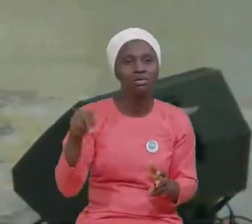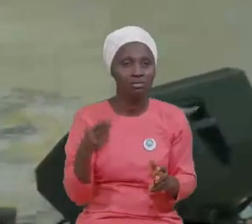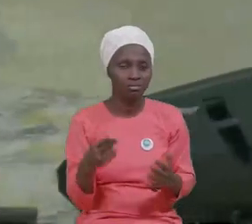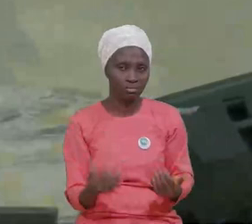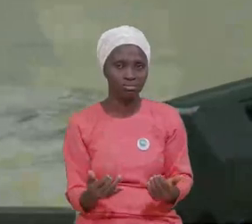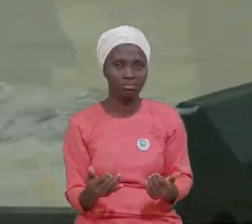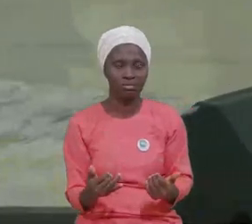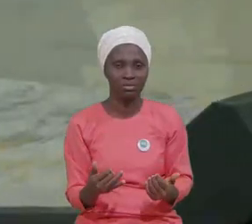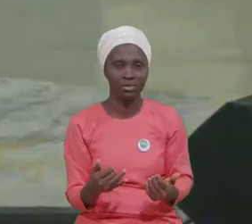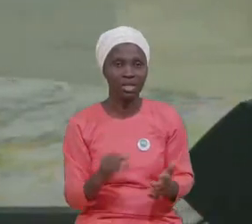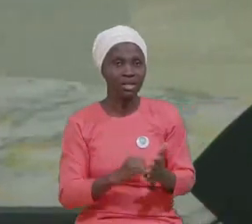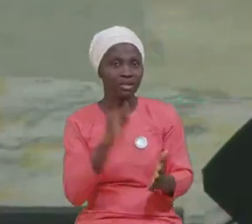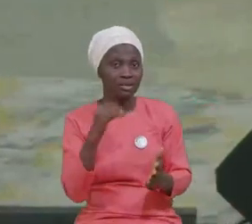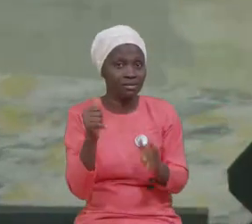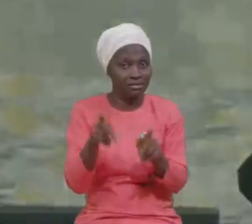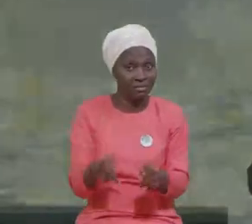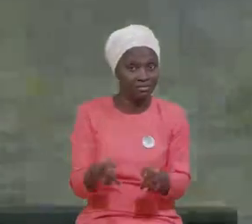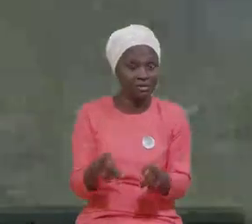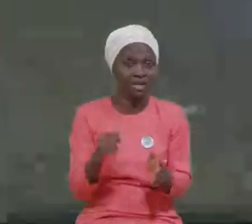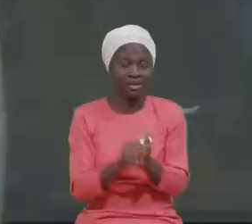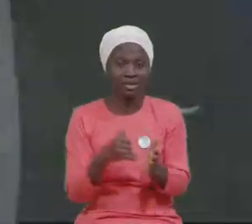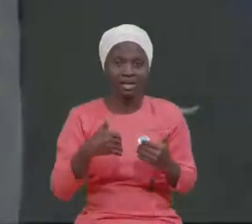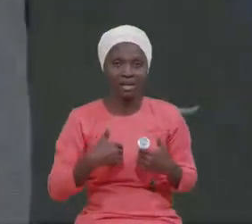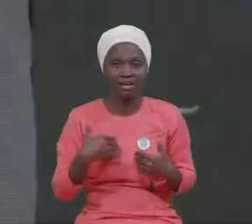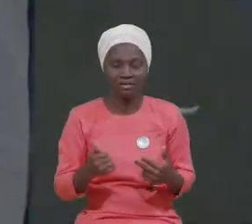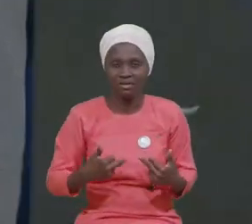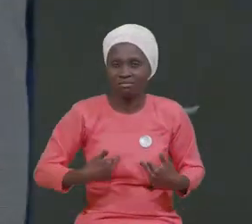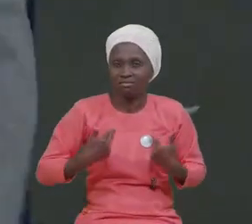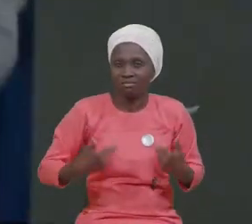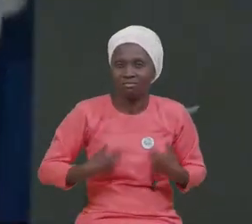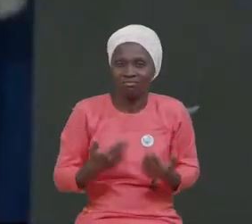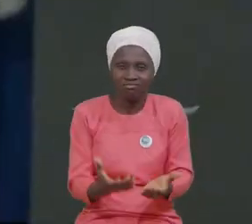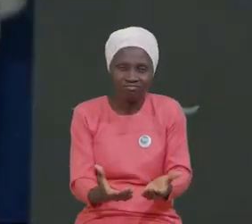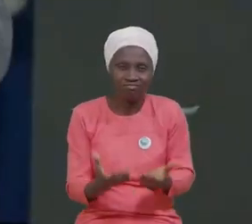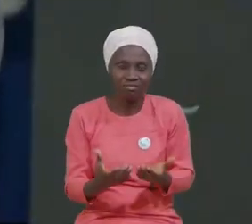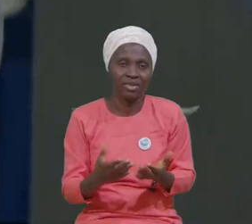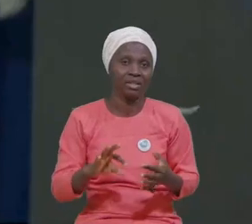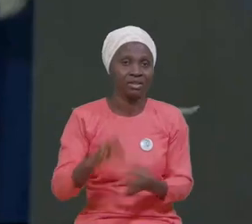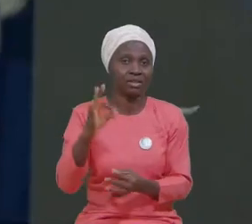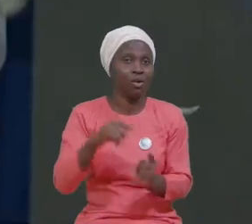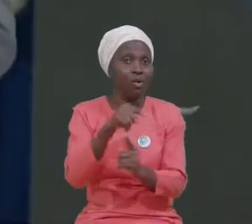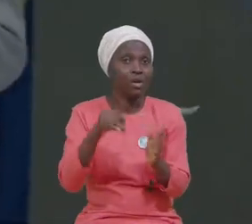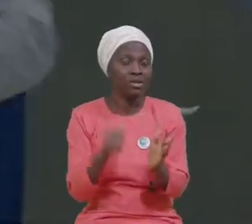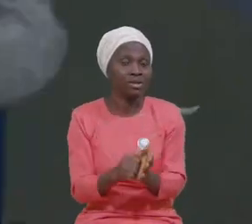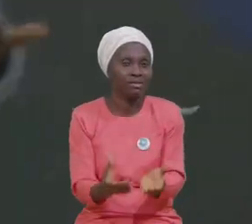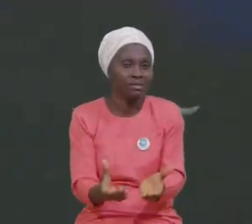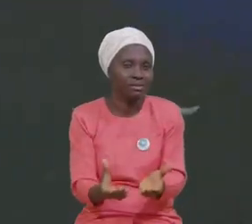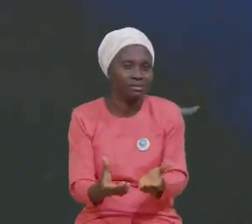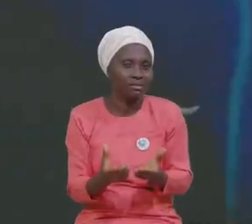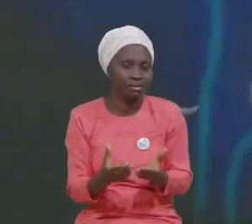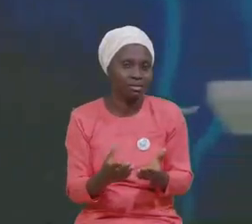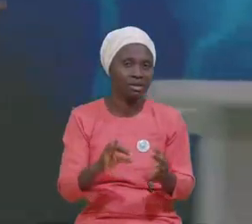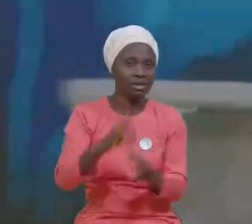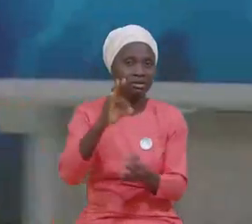Premièrement, c'est qu'il y a un esprit qui soupire. Quand cet esprit en toi qui soupire meurt, tu n'es plus